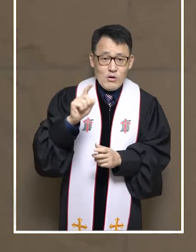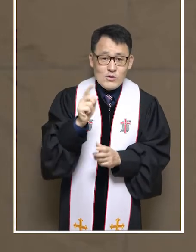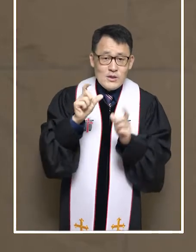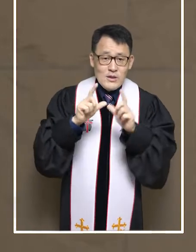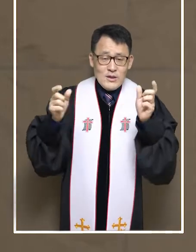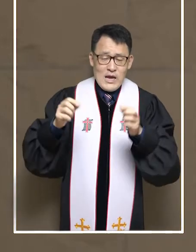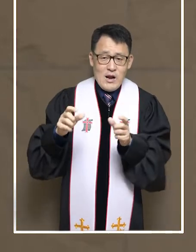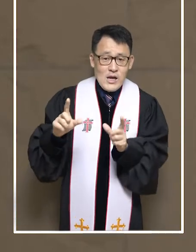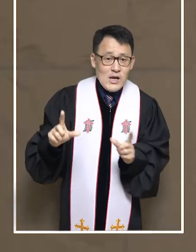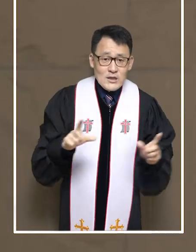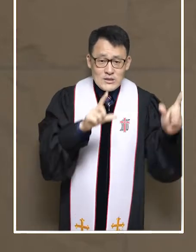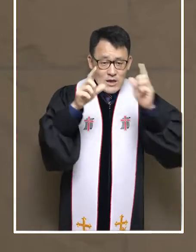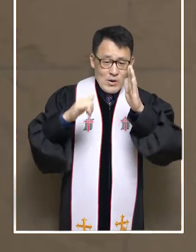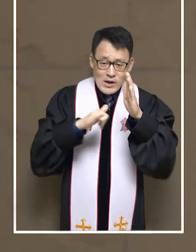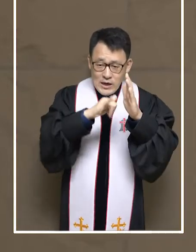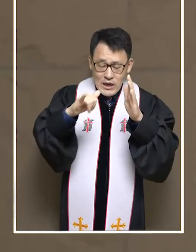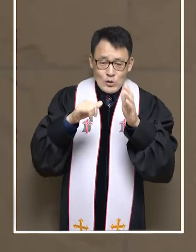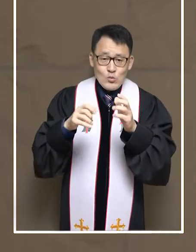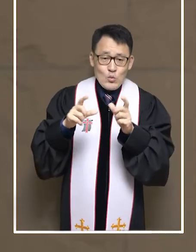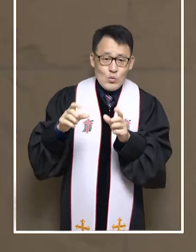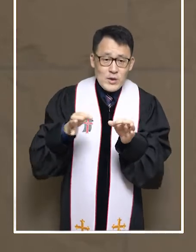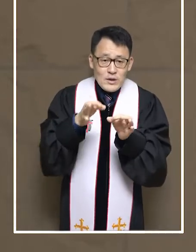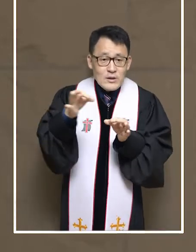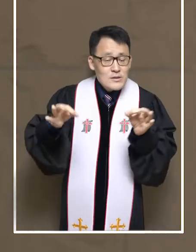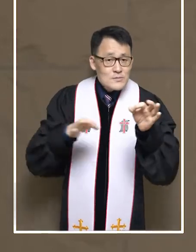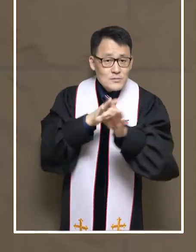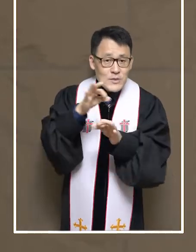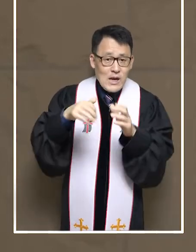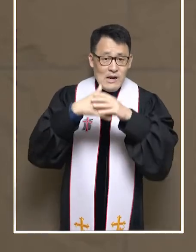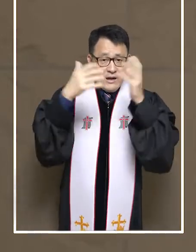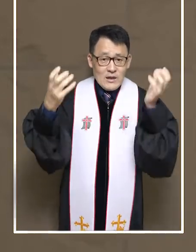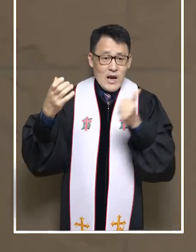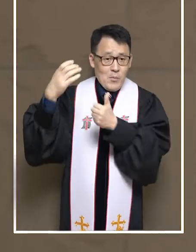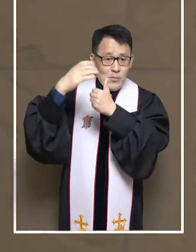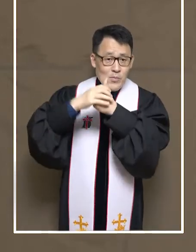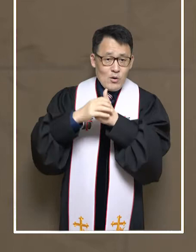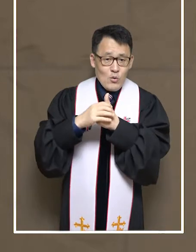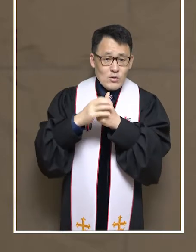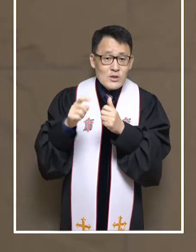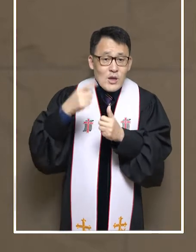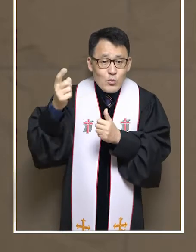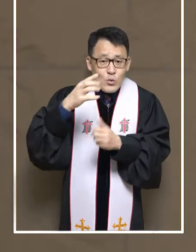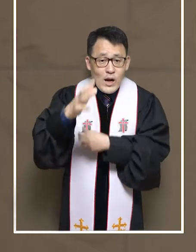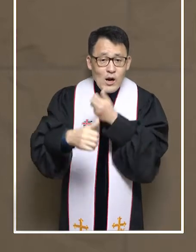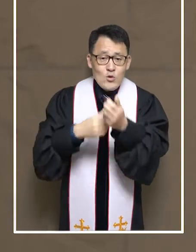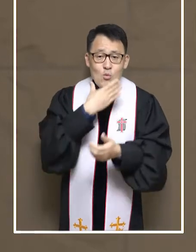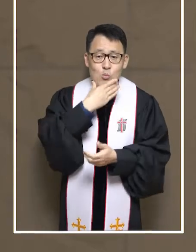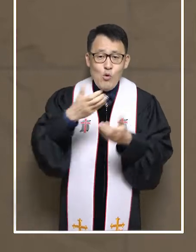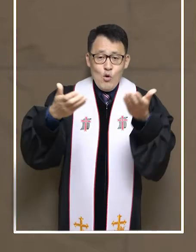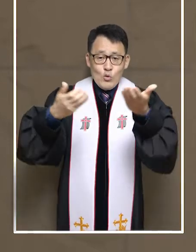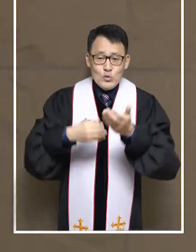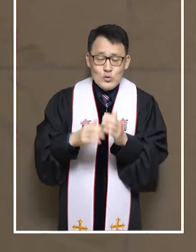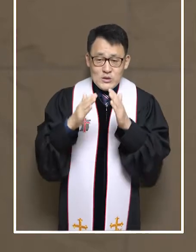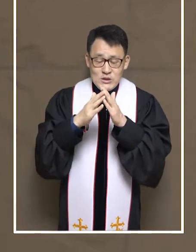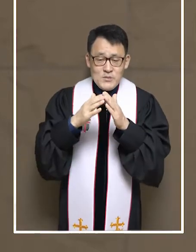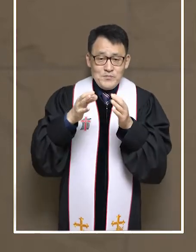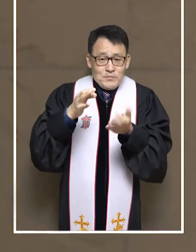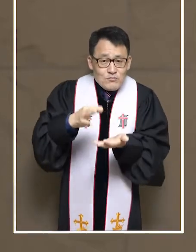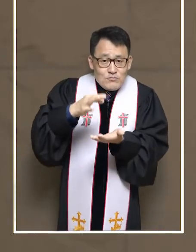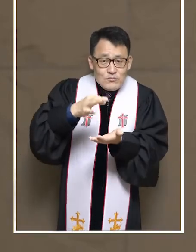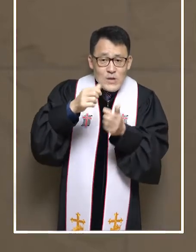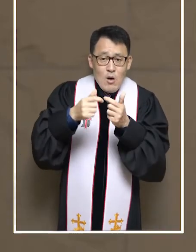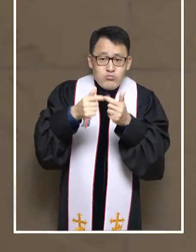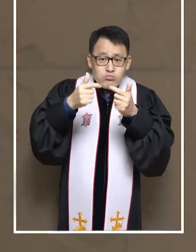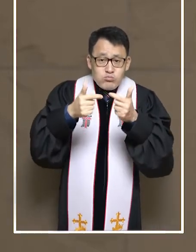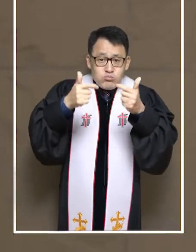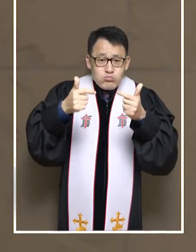살림살이 전부를 저보고 맡으라고 했지 않겠습니까? 그런데 그 다음부터 하나님께서 복을 주셔서 그 집